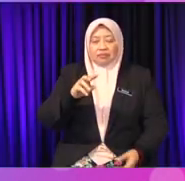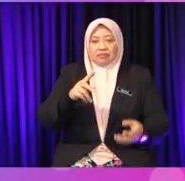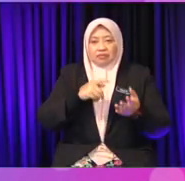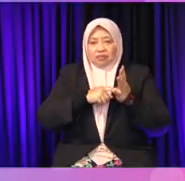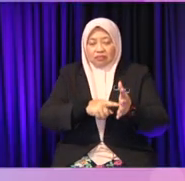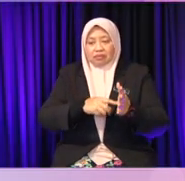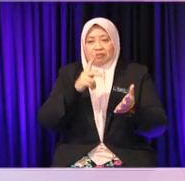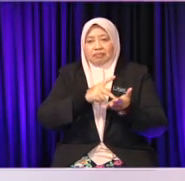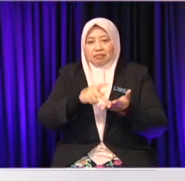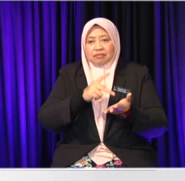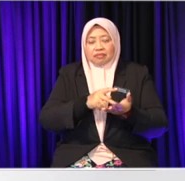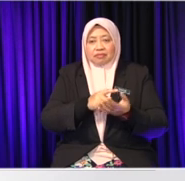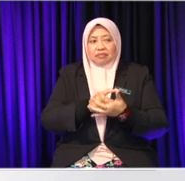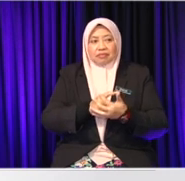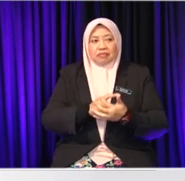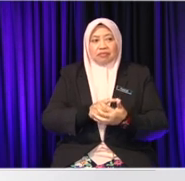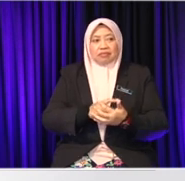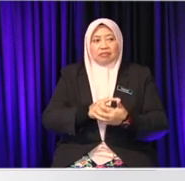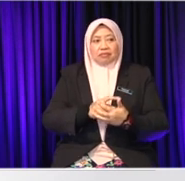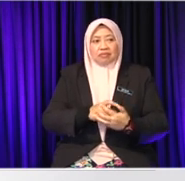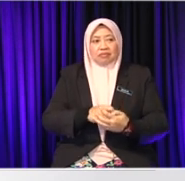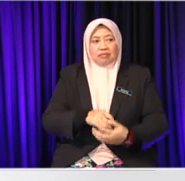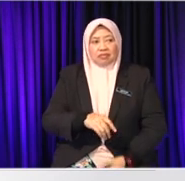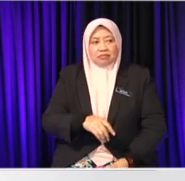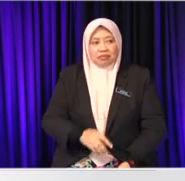bagi 1000 syarat